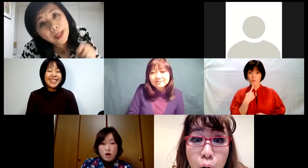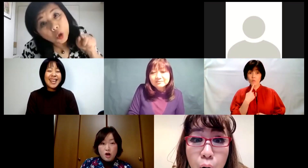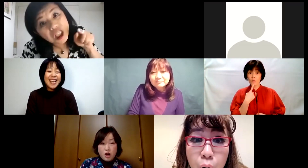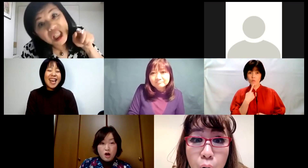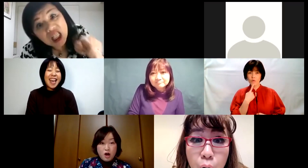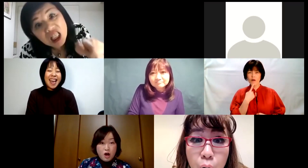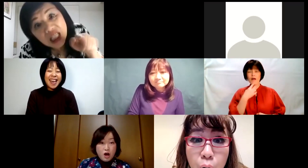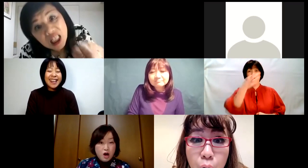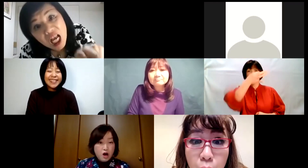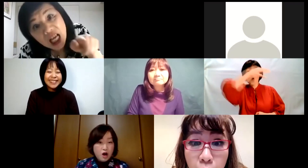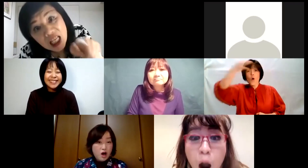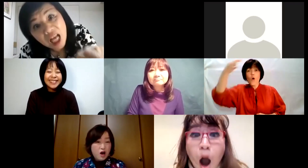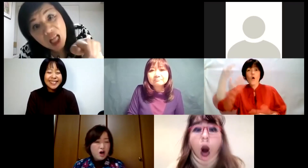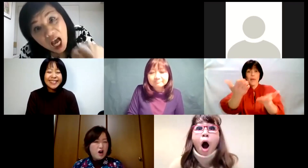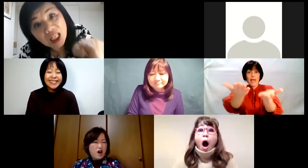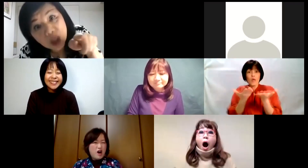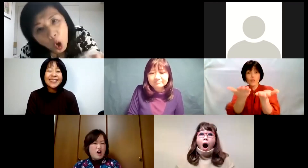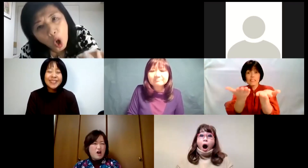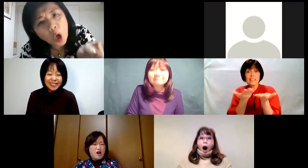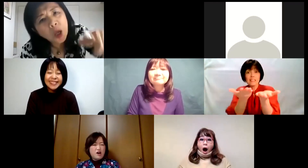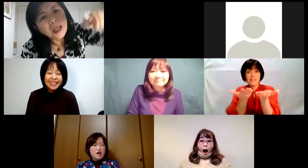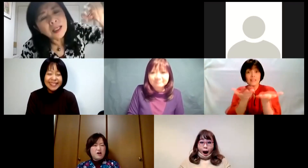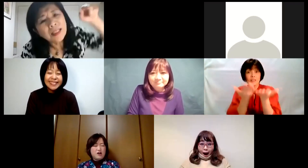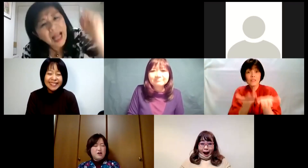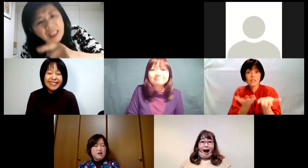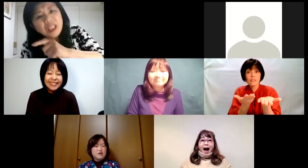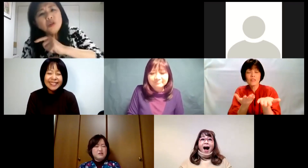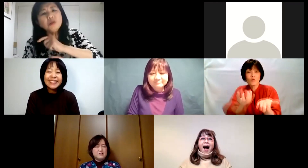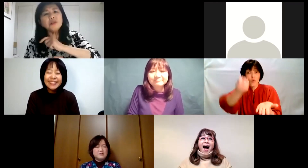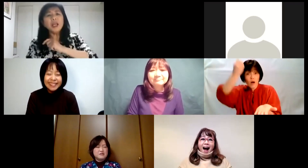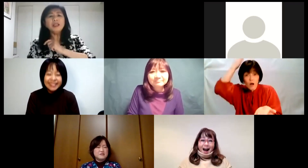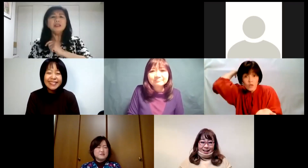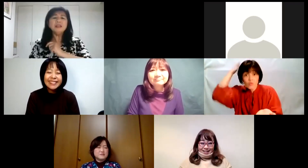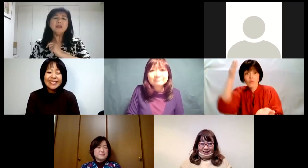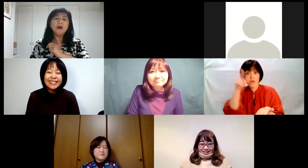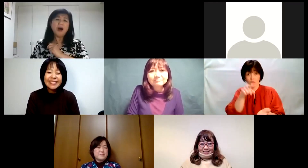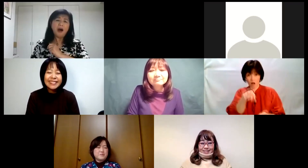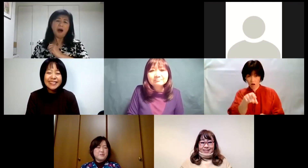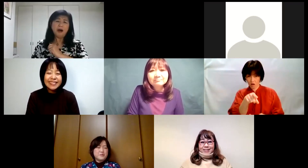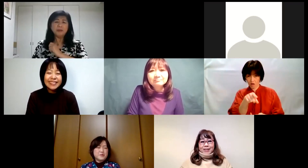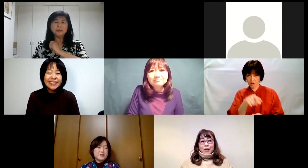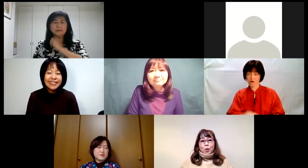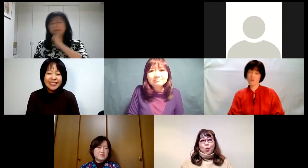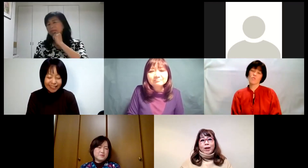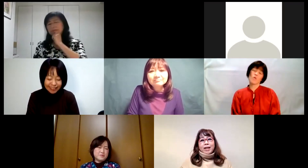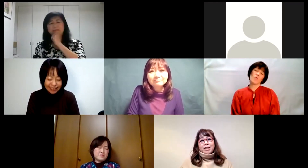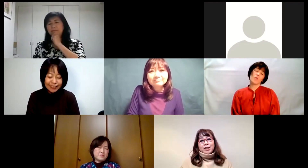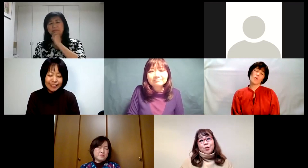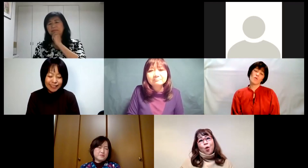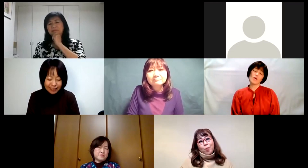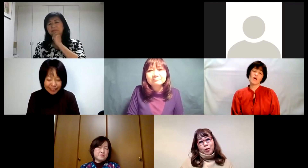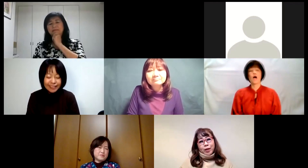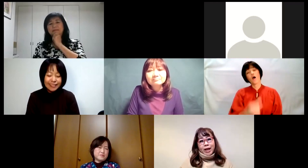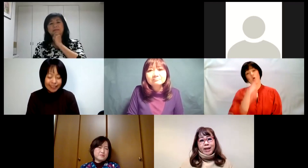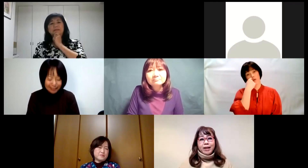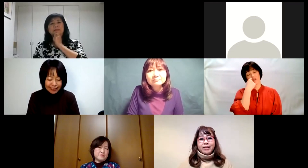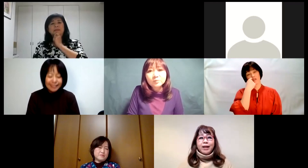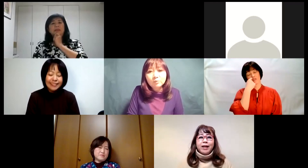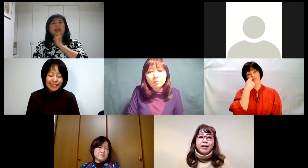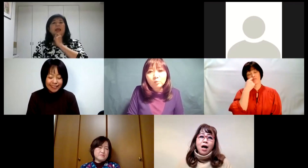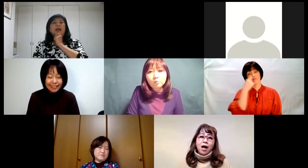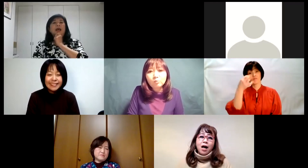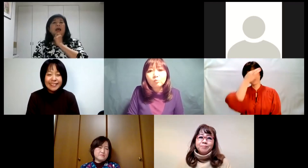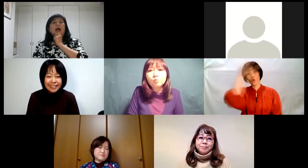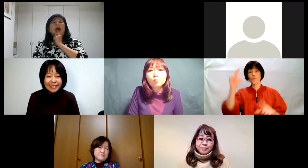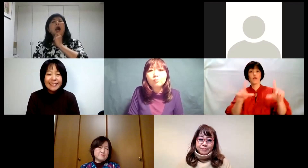神戸の震災やないの。何言うてんの。 私、神戸におれへんかった